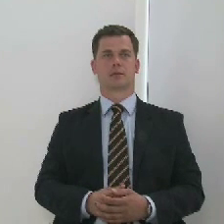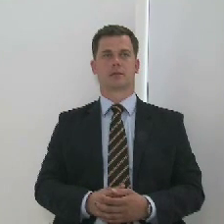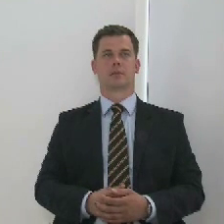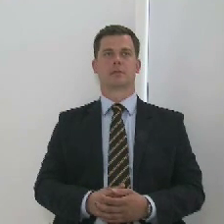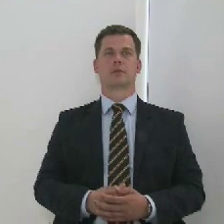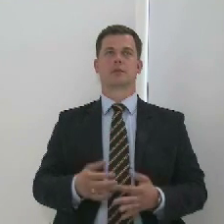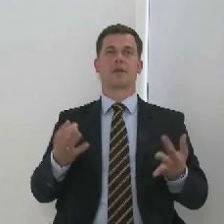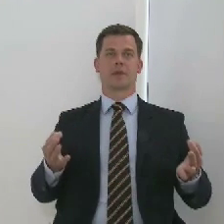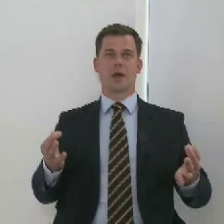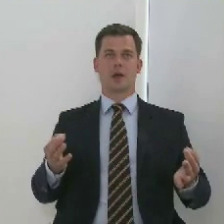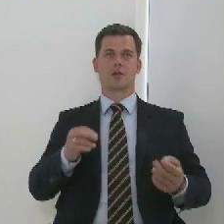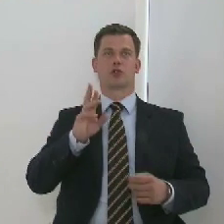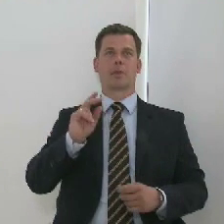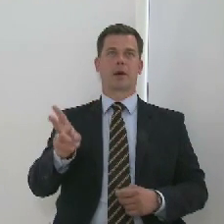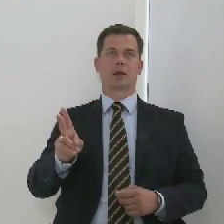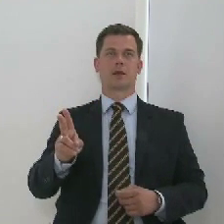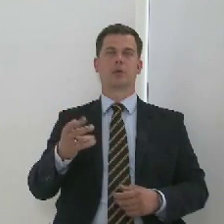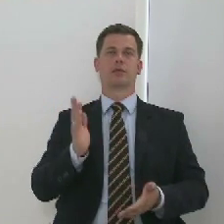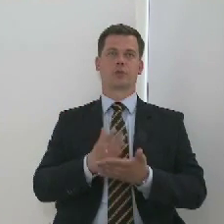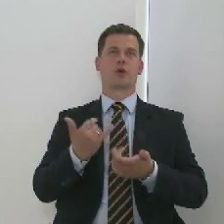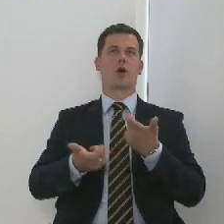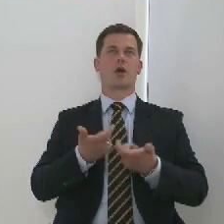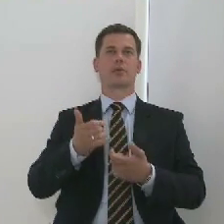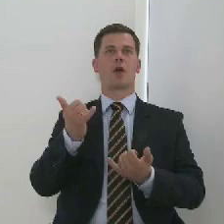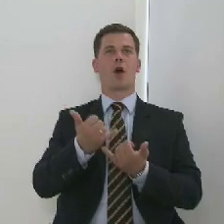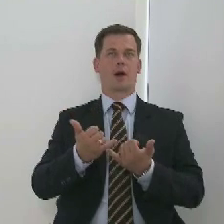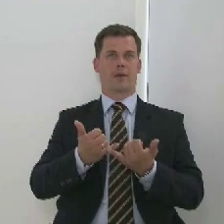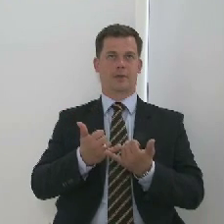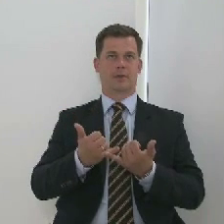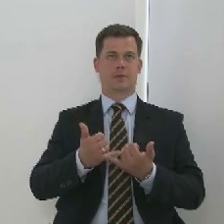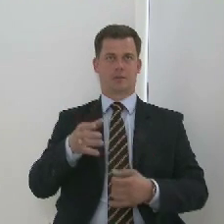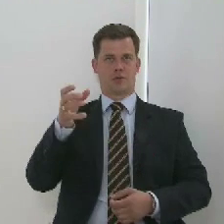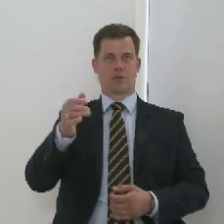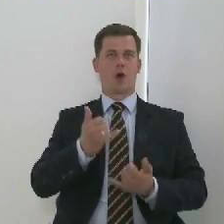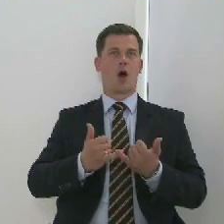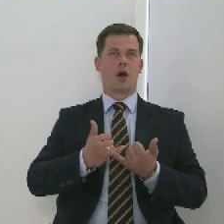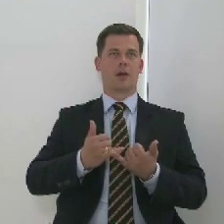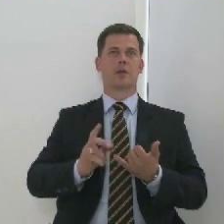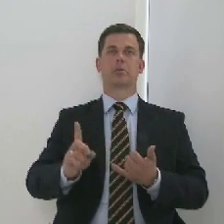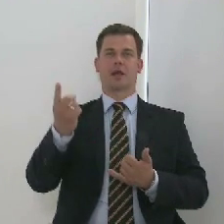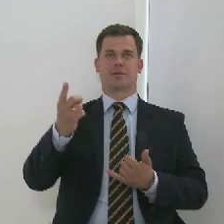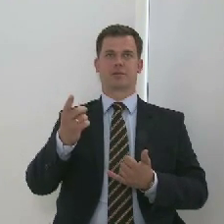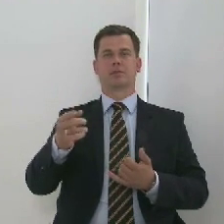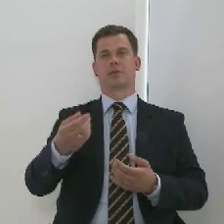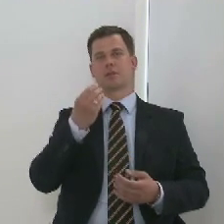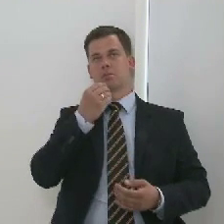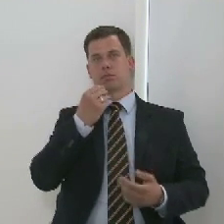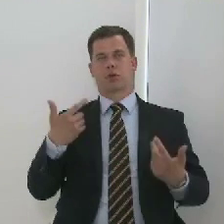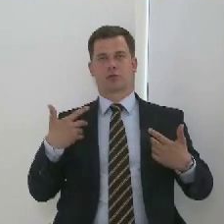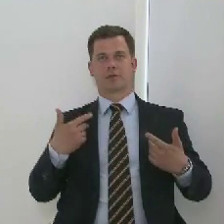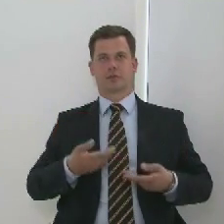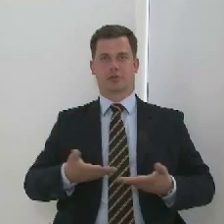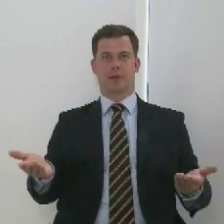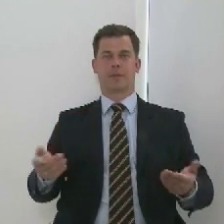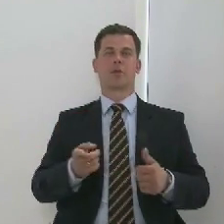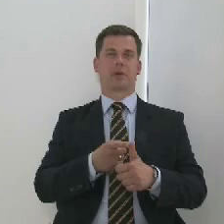obecnie z rzepaku głównie produkowany jest olej. To Państwo znacie. To jest olej z pierwszego tłoczenia przeznaczony na cele spożywcze. To